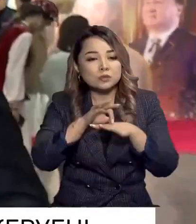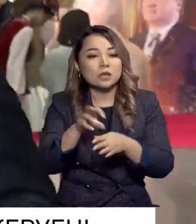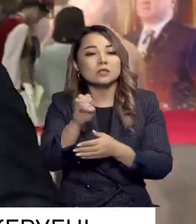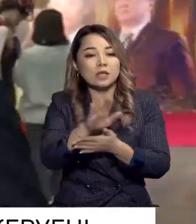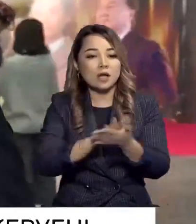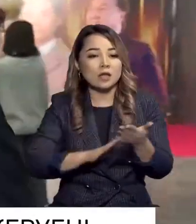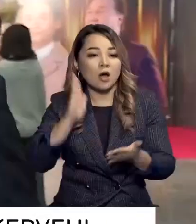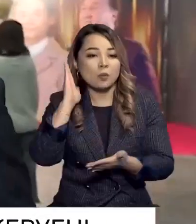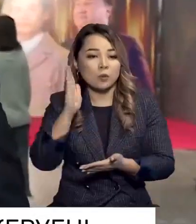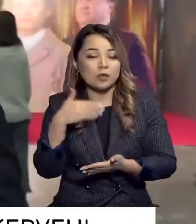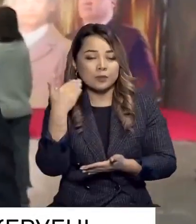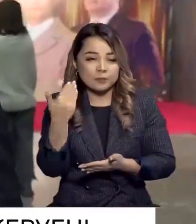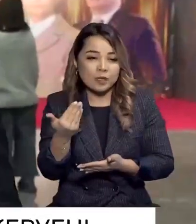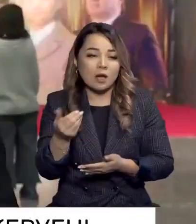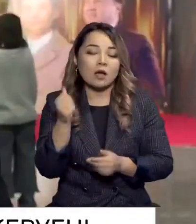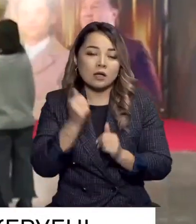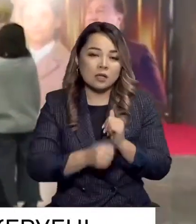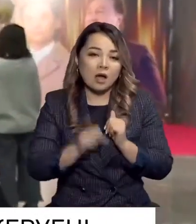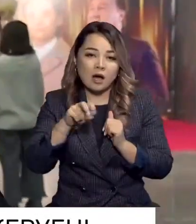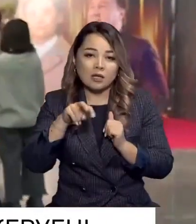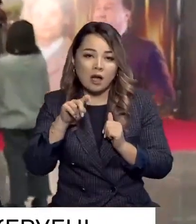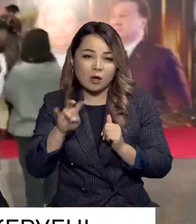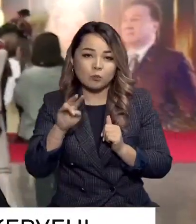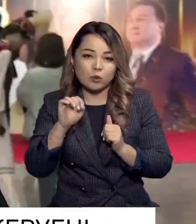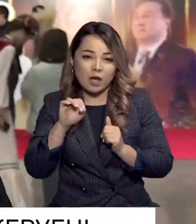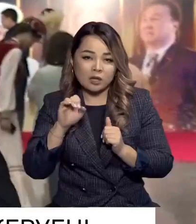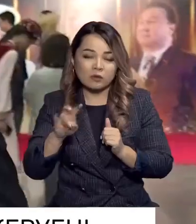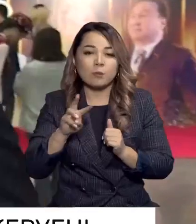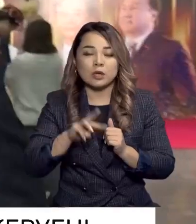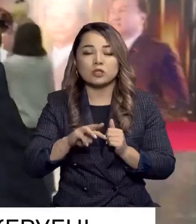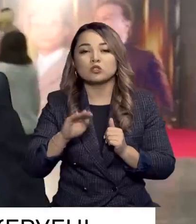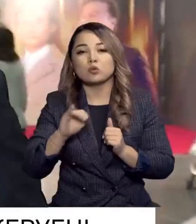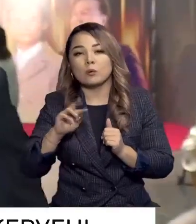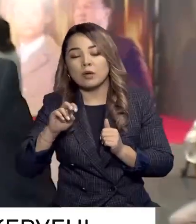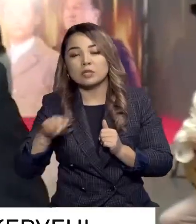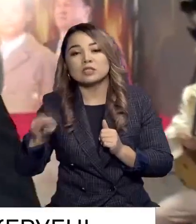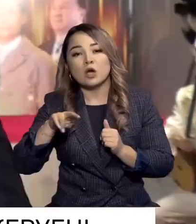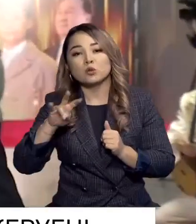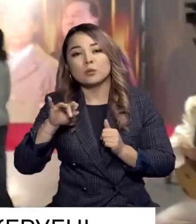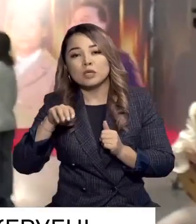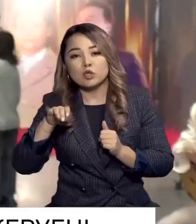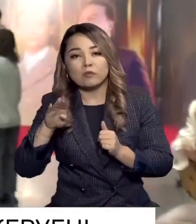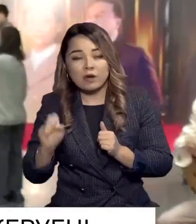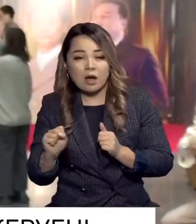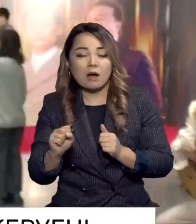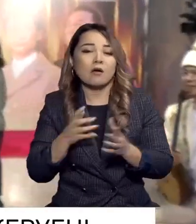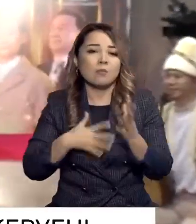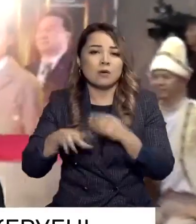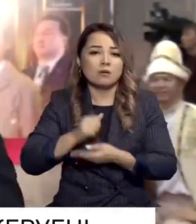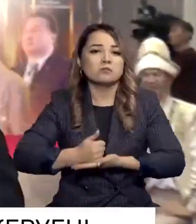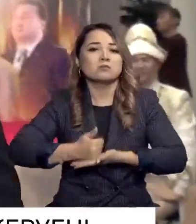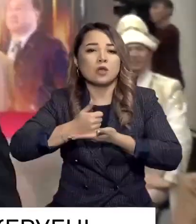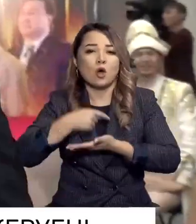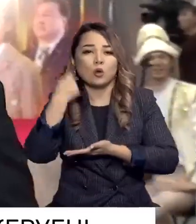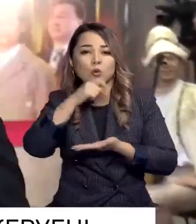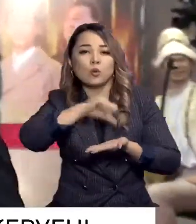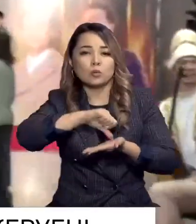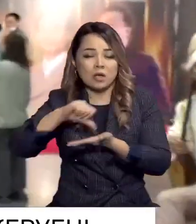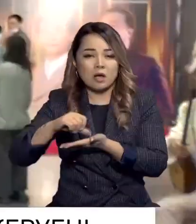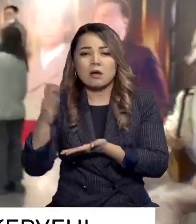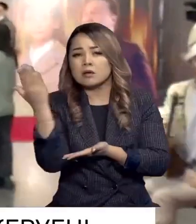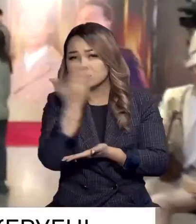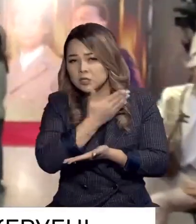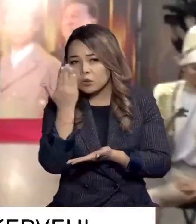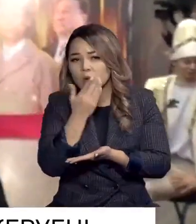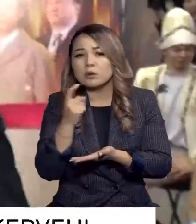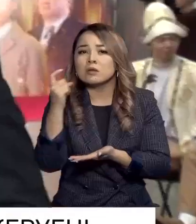Себебі Алихан Бөкейханов, Мағжан Жұмабаев, Дина Нұрпейісова сынды тау тұлғалар туралы фильмдер,